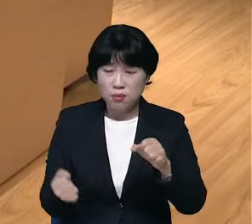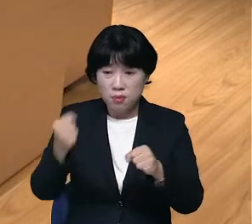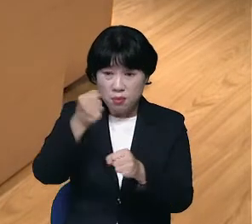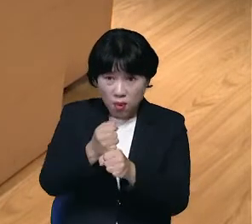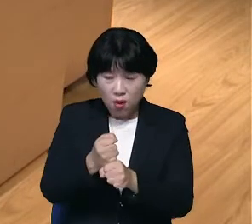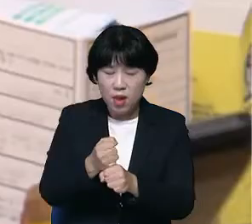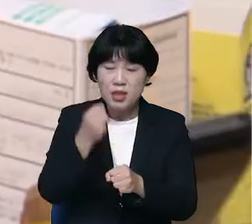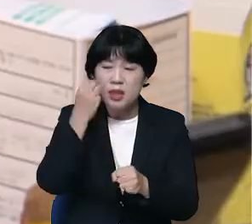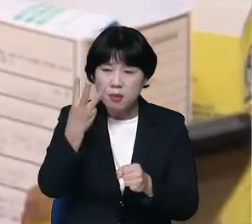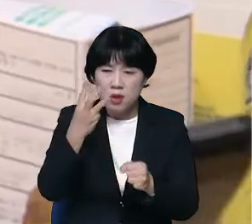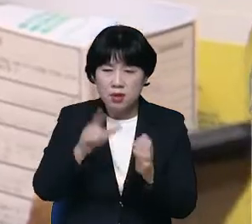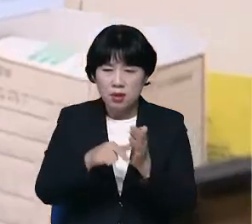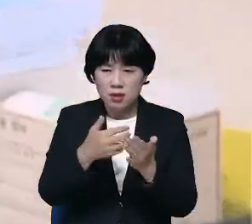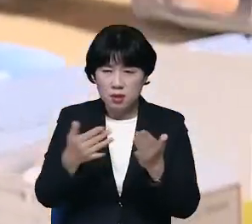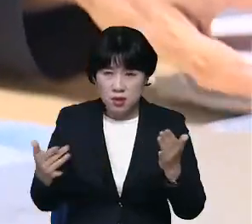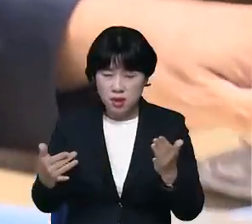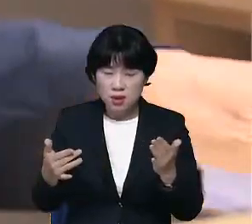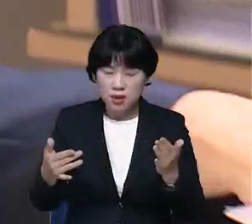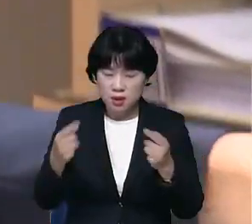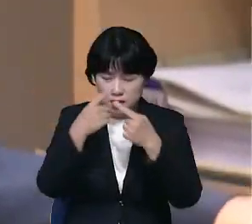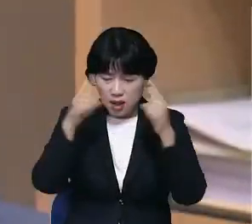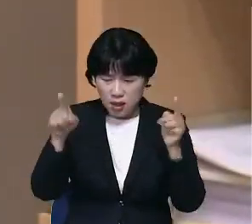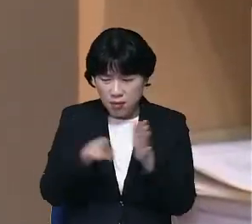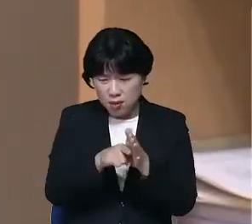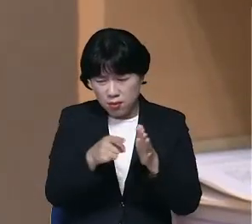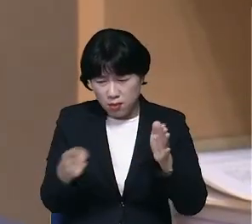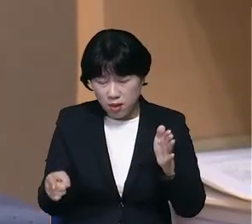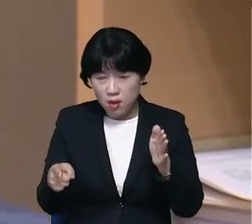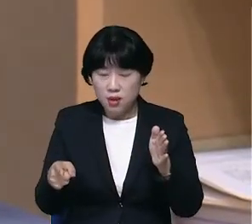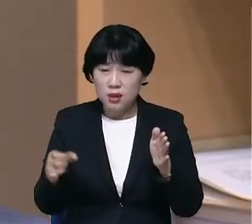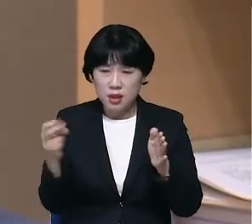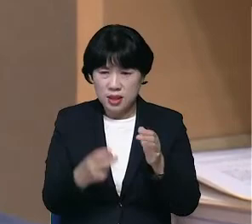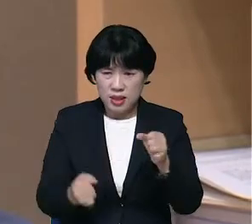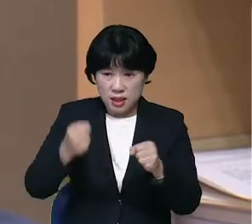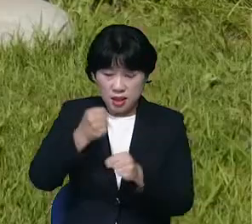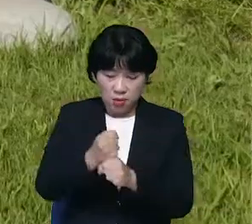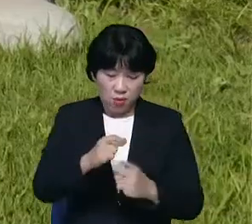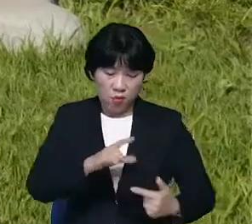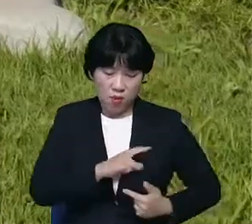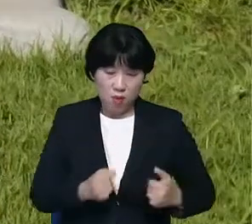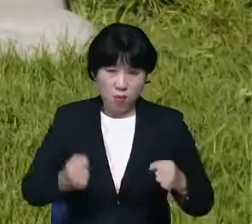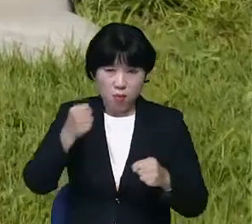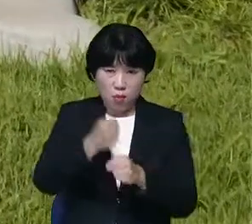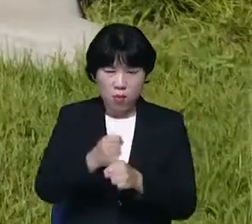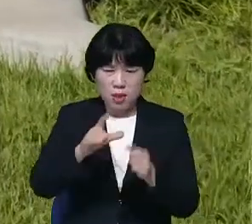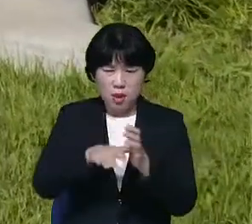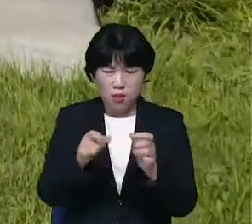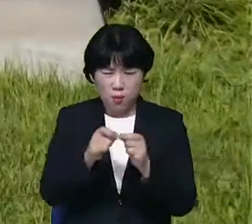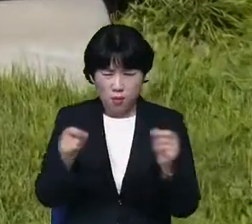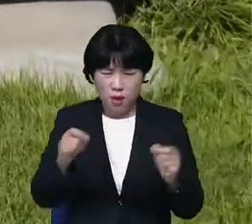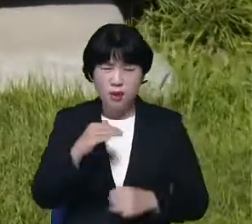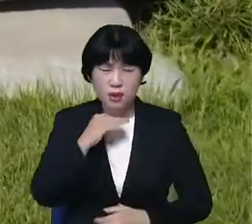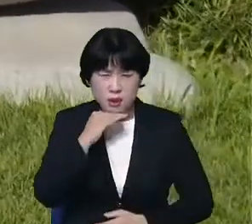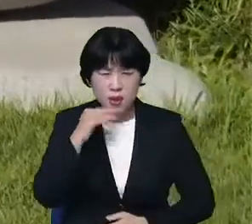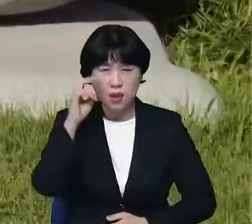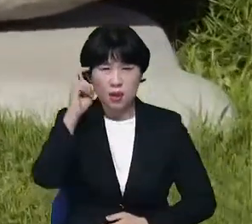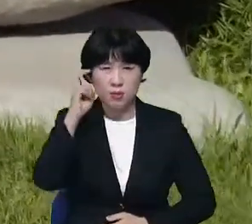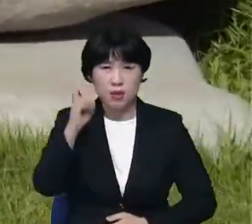걸렸지만 대학의 실추된 명예와 신뢰를 회복하기 까진 상당한 시간이 걸릴 것으로 보입니다